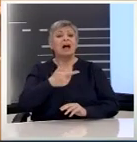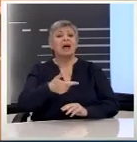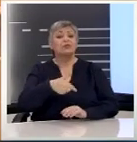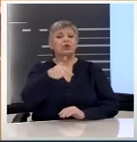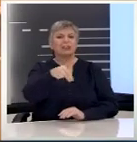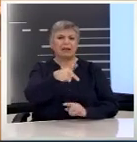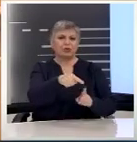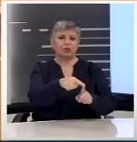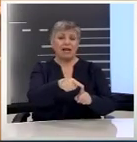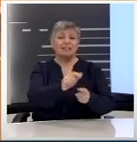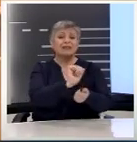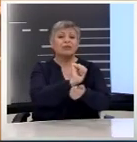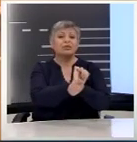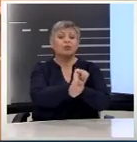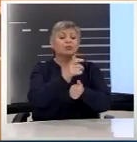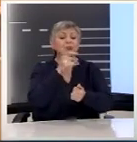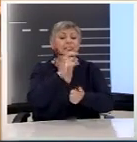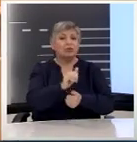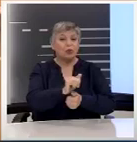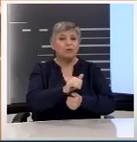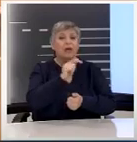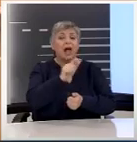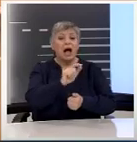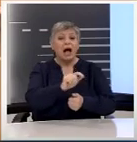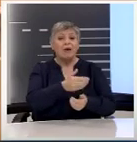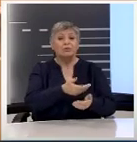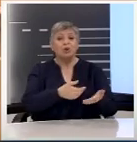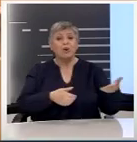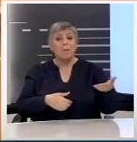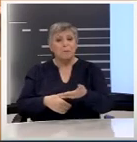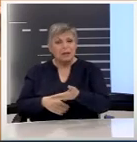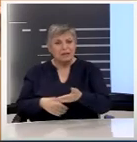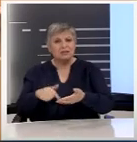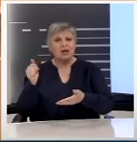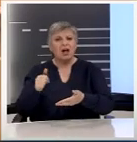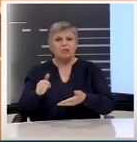Γιαννουζάκη πήγε στο αρχείο. Το καταλάβατε ή δεν το καταλάβατε ακόμα?